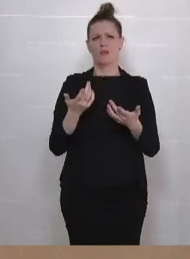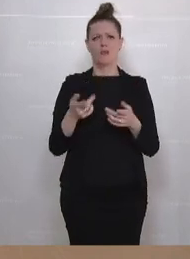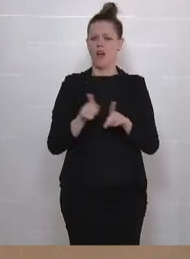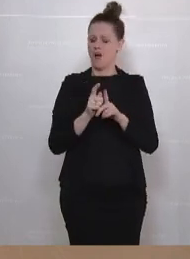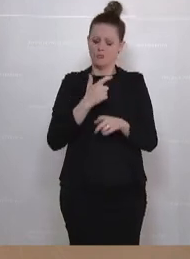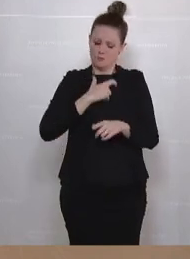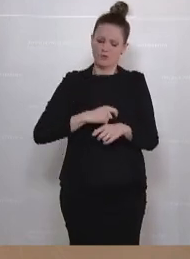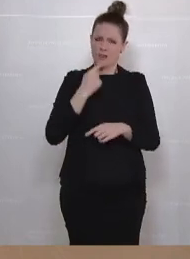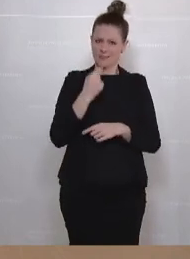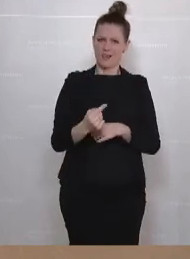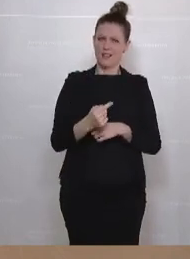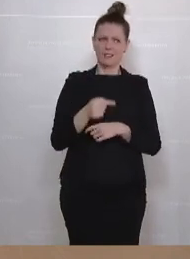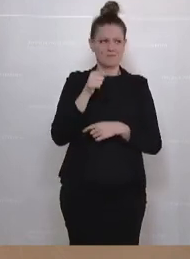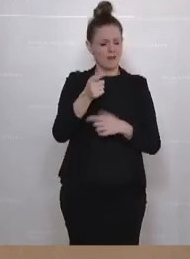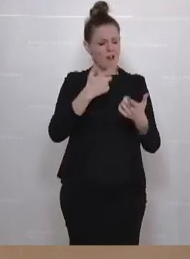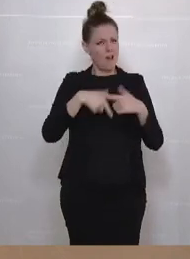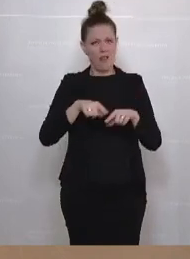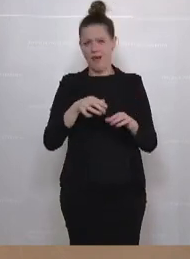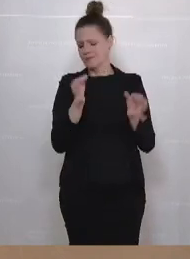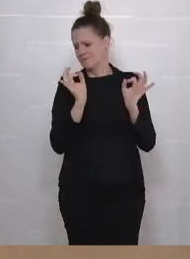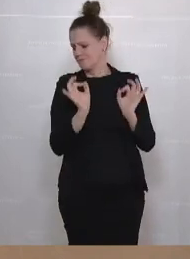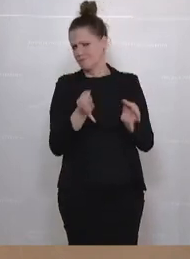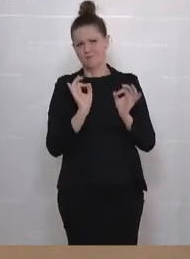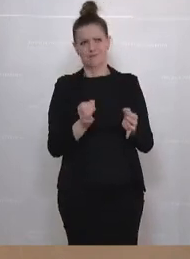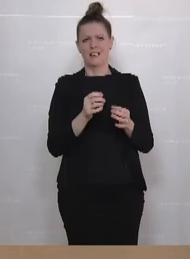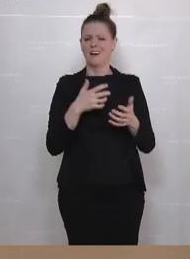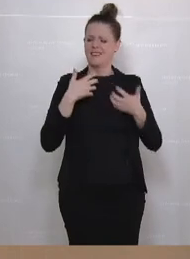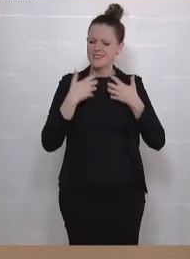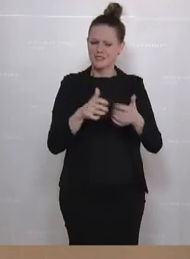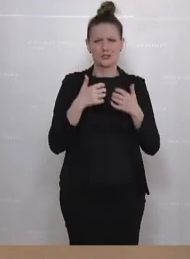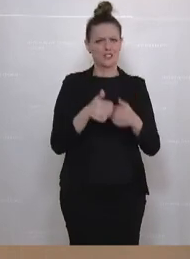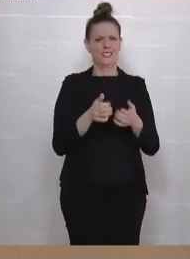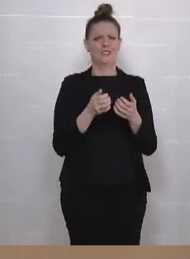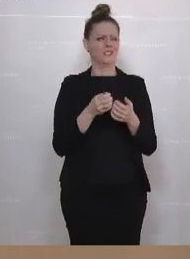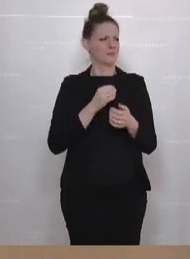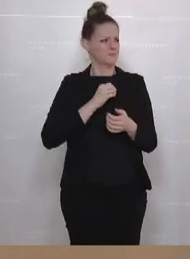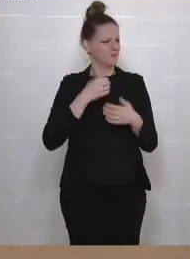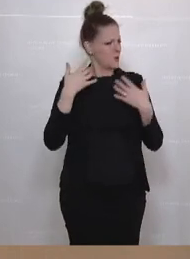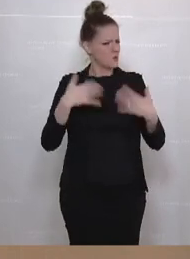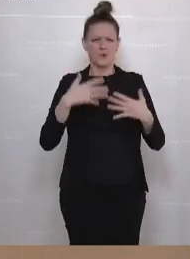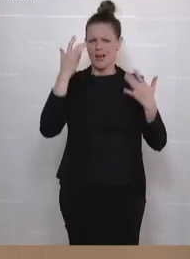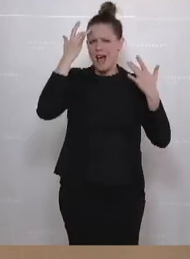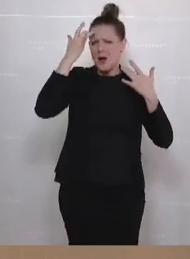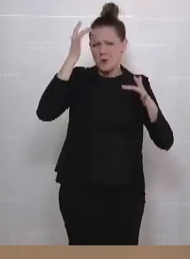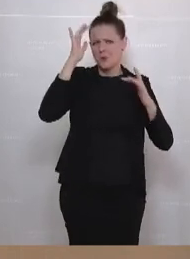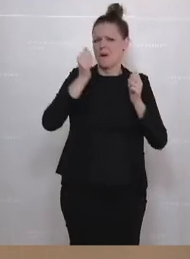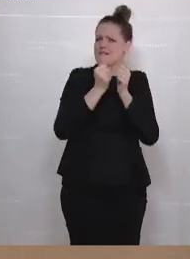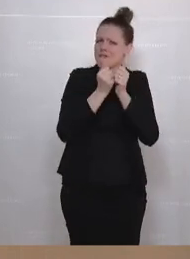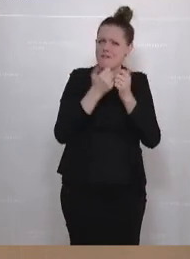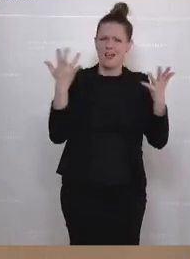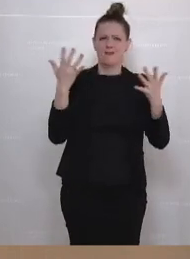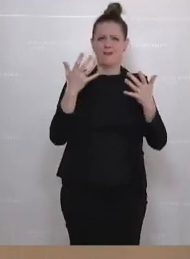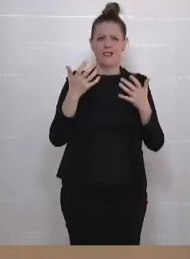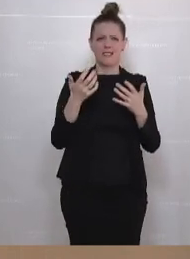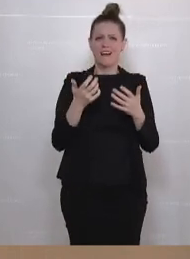persönlich dazu, einem wunderbaren Land, das so tief an Geschichte ist, an Reichhaltigkeit, auch an kultureller Vielfalt, eine der